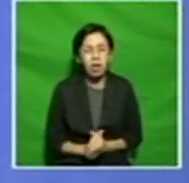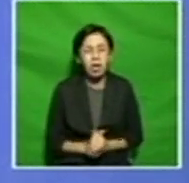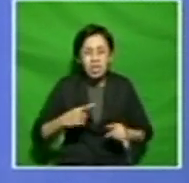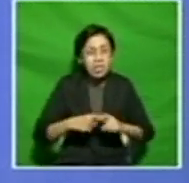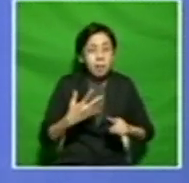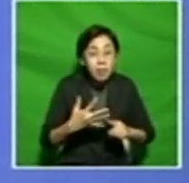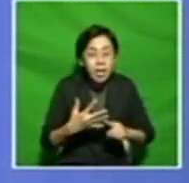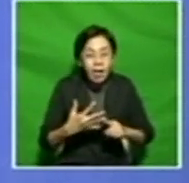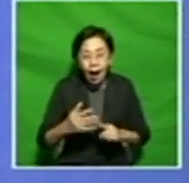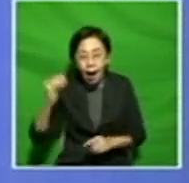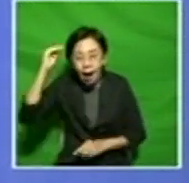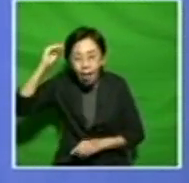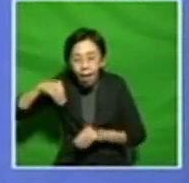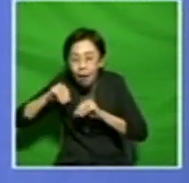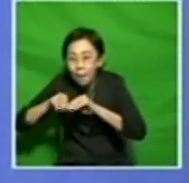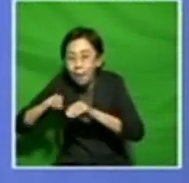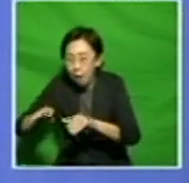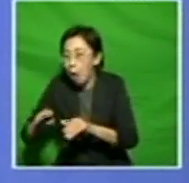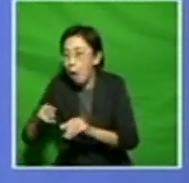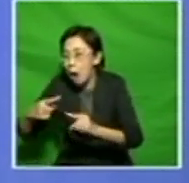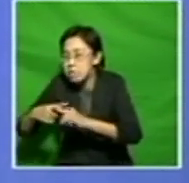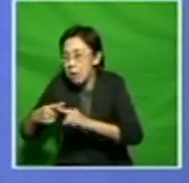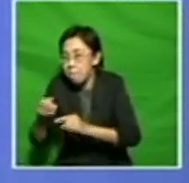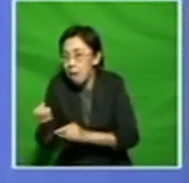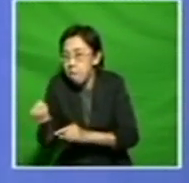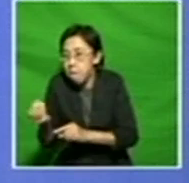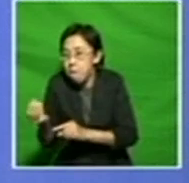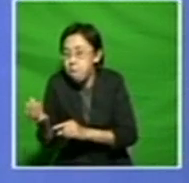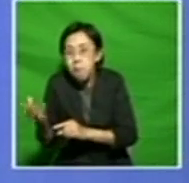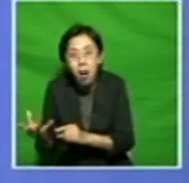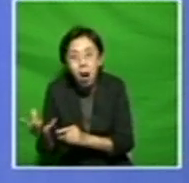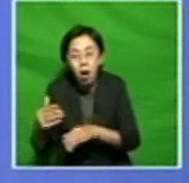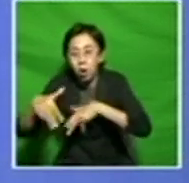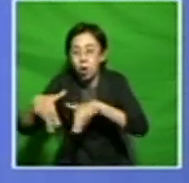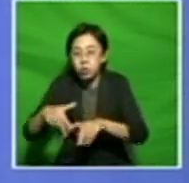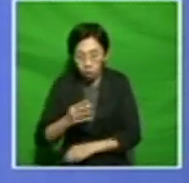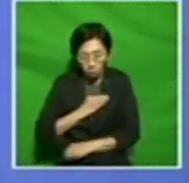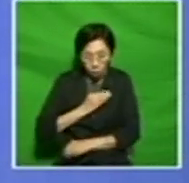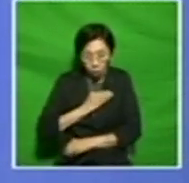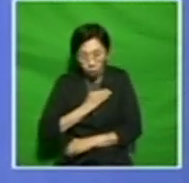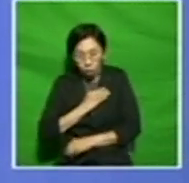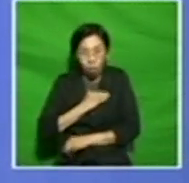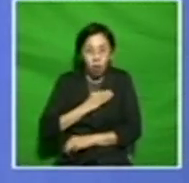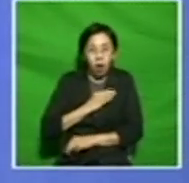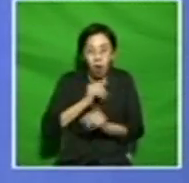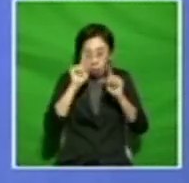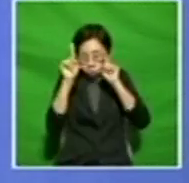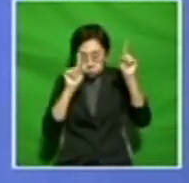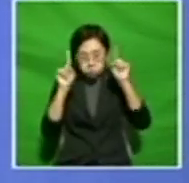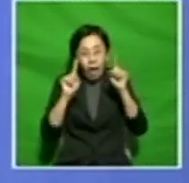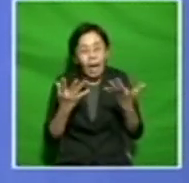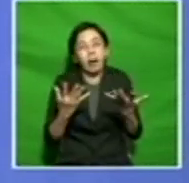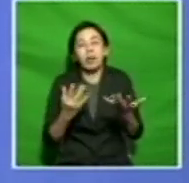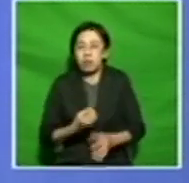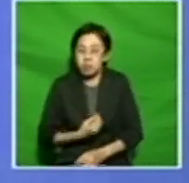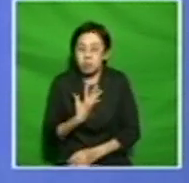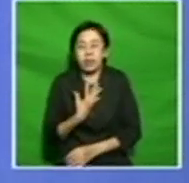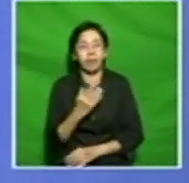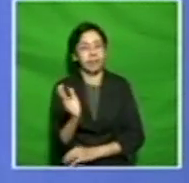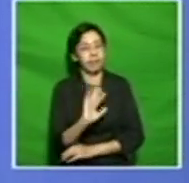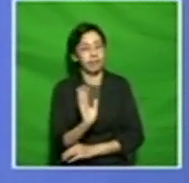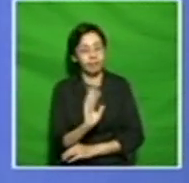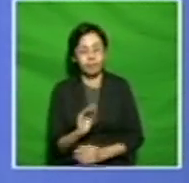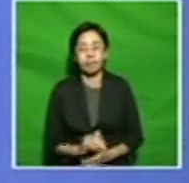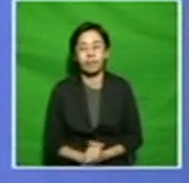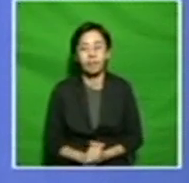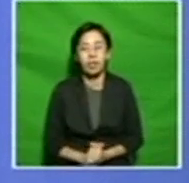ไปแพร่ว่าเขาเจ็บเขาป่วยบ้างสิ่งเหล่านี้ทำให้เกิดการตื่นตระหนกและเกิดความเสียหายขึ้นก็จำเป็น